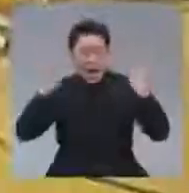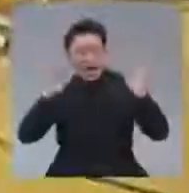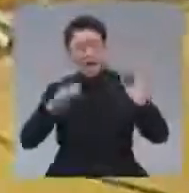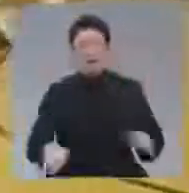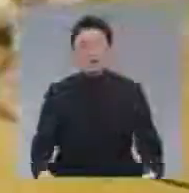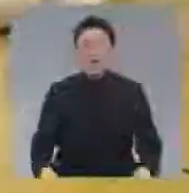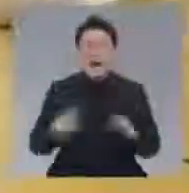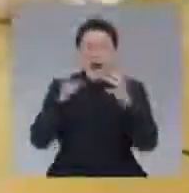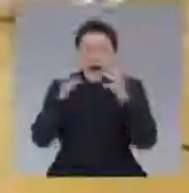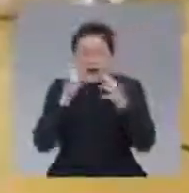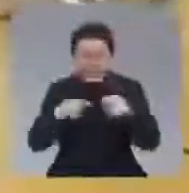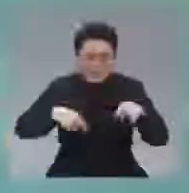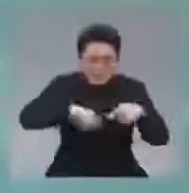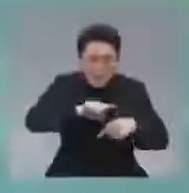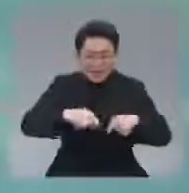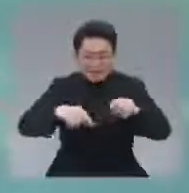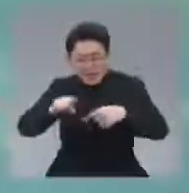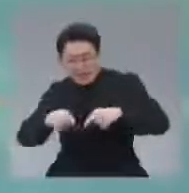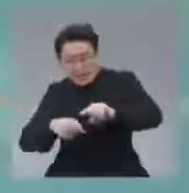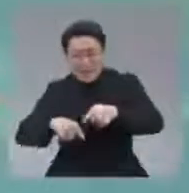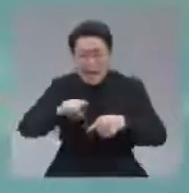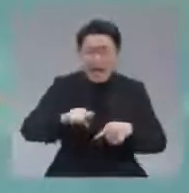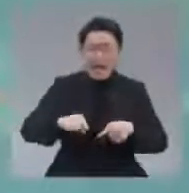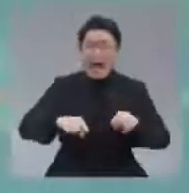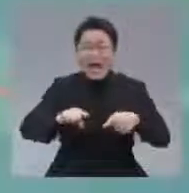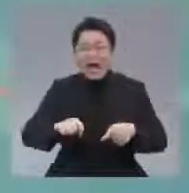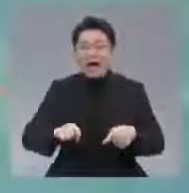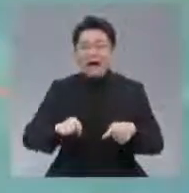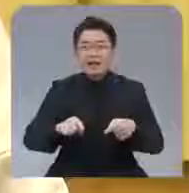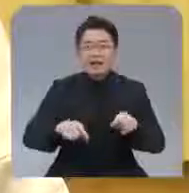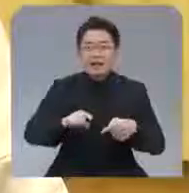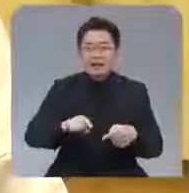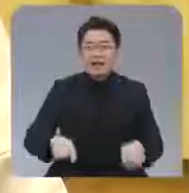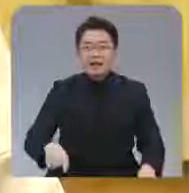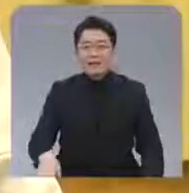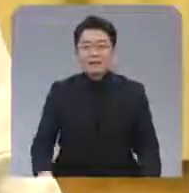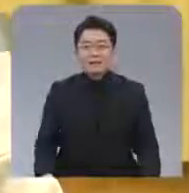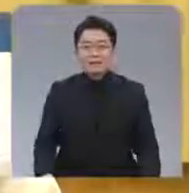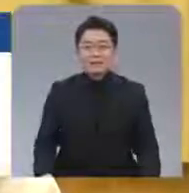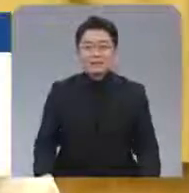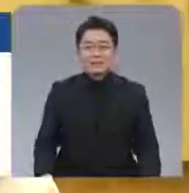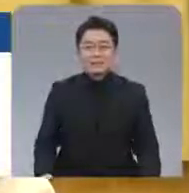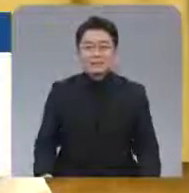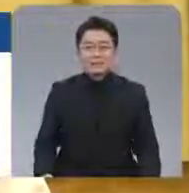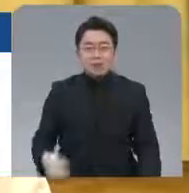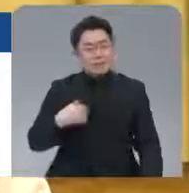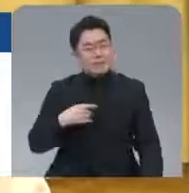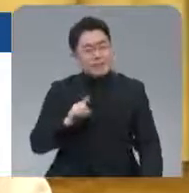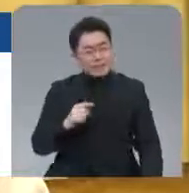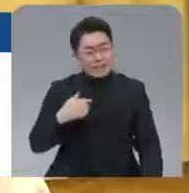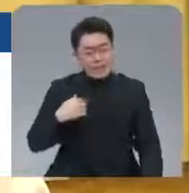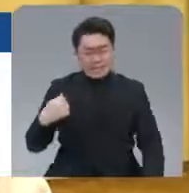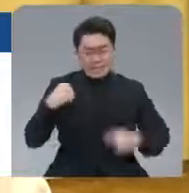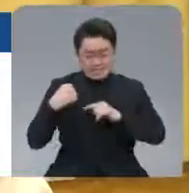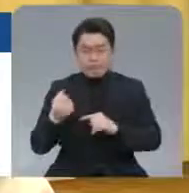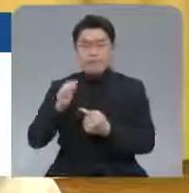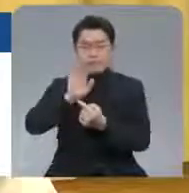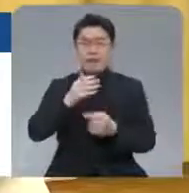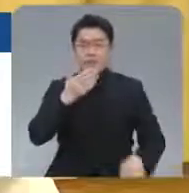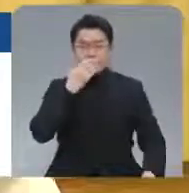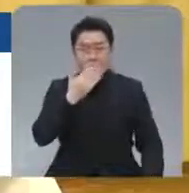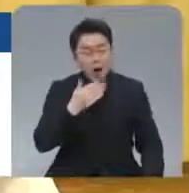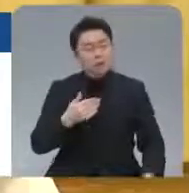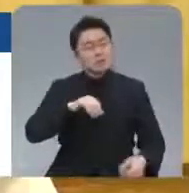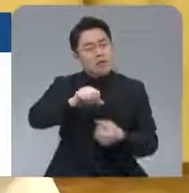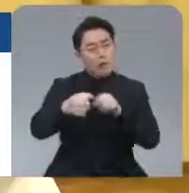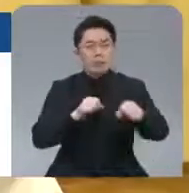anak-anak berkompetisi dengan sengit di tengah keriuhan dukungan moral dan semangat tinggi yang diberikan oleh para penonton seorang peserta anak-anak mengatakan